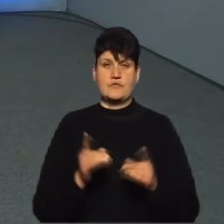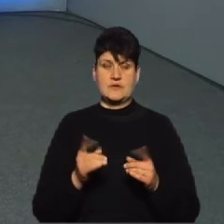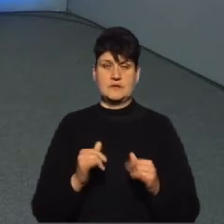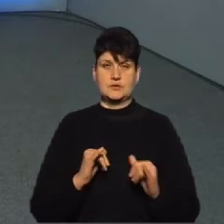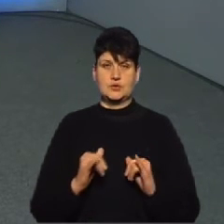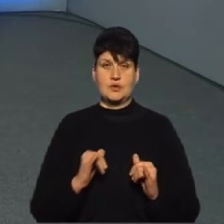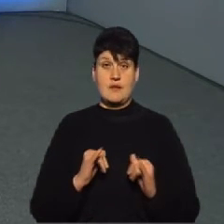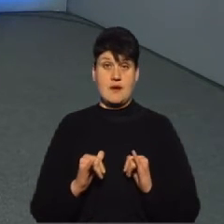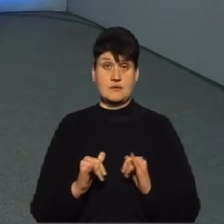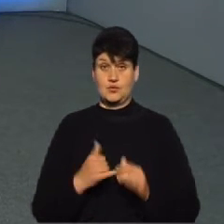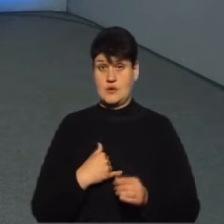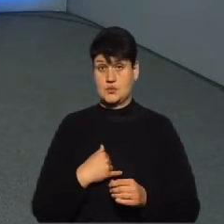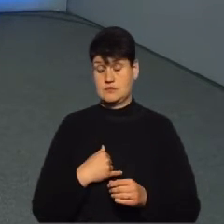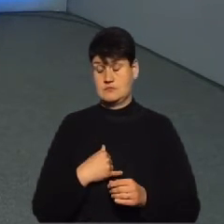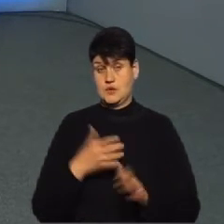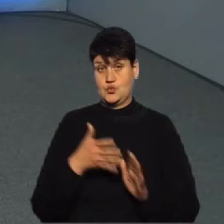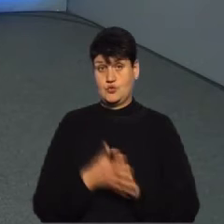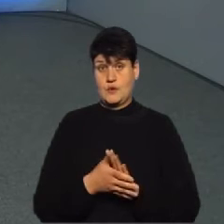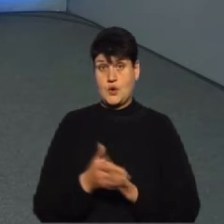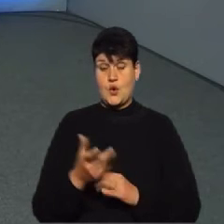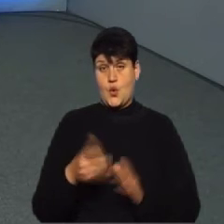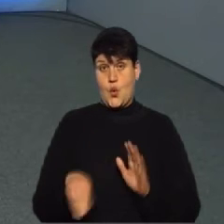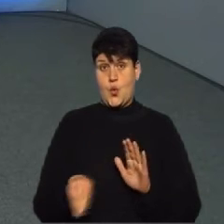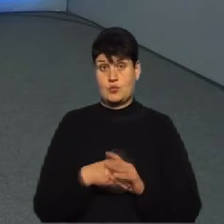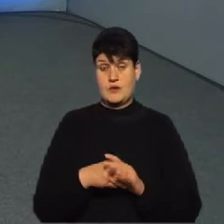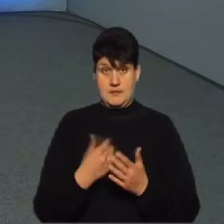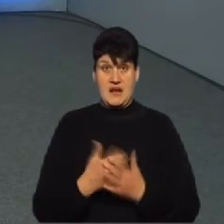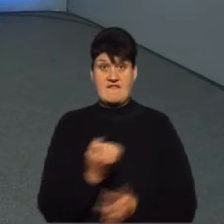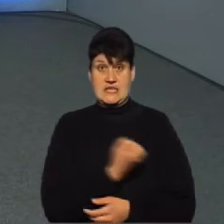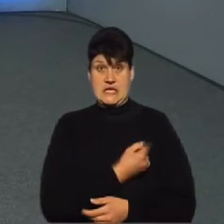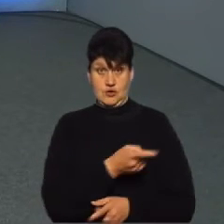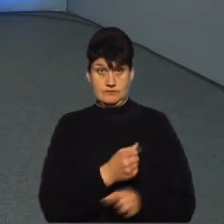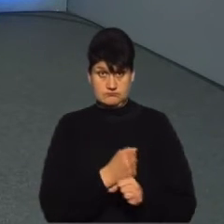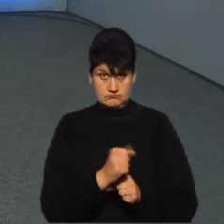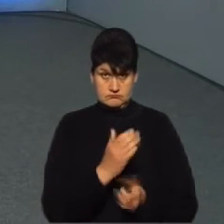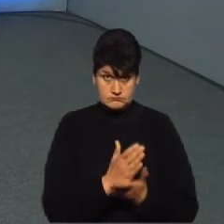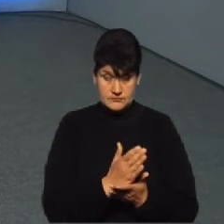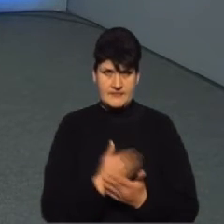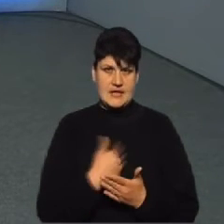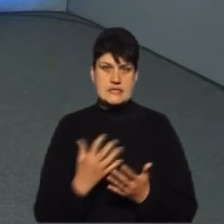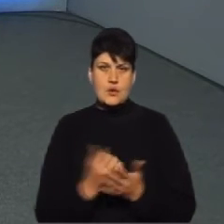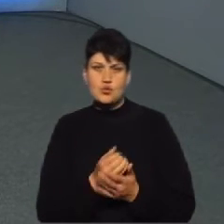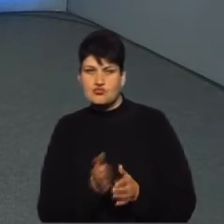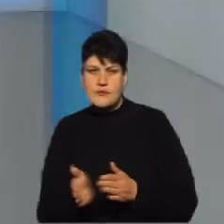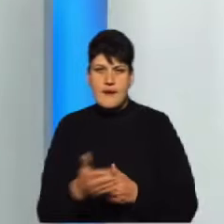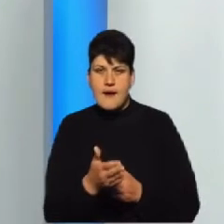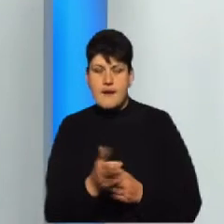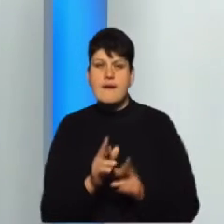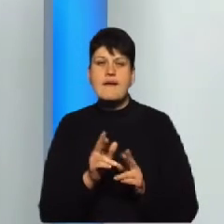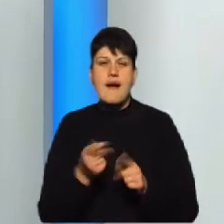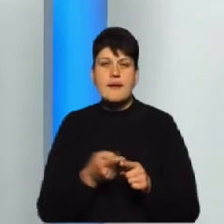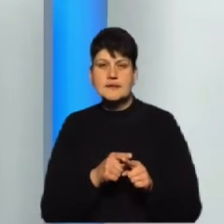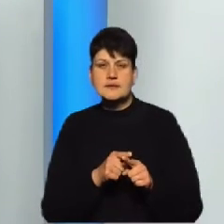подивіться, вакцинування, так? Тобто, якщо примушують, я тоді знаходжу шлях, як це обійти. Або ж